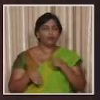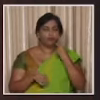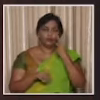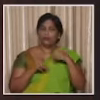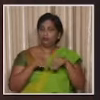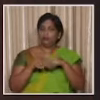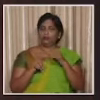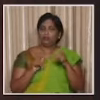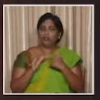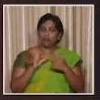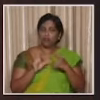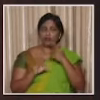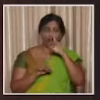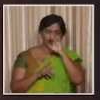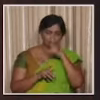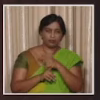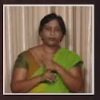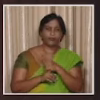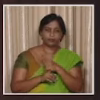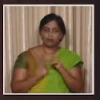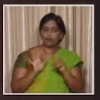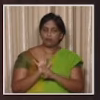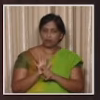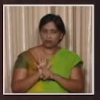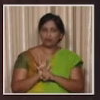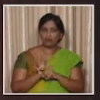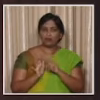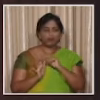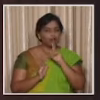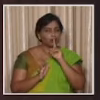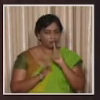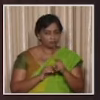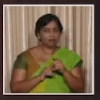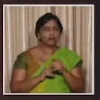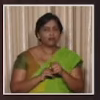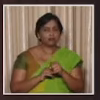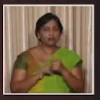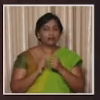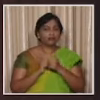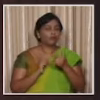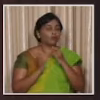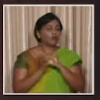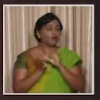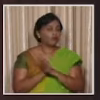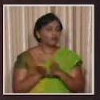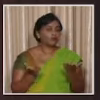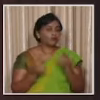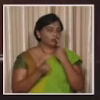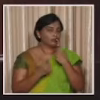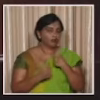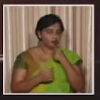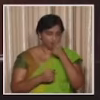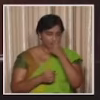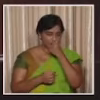දුප්පත් මිනිස්සු අනුරාධපුරයේ කුරුණෑගල මොණරාගල මම අහන්න කැමති මේ සම්බන්ධව ඔබතුමාලා ගන්න පියවර මොකද්ද කියලා පොඩ්ඩක් අපිට